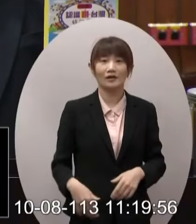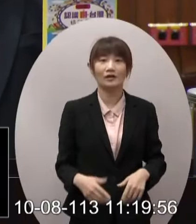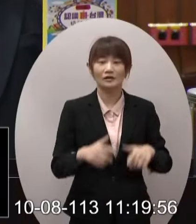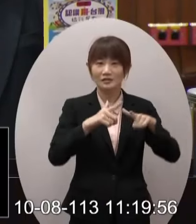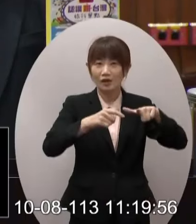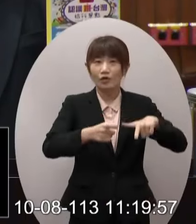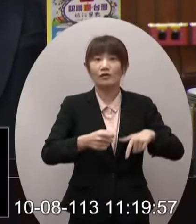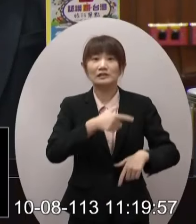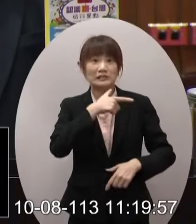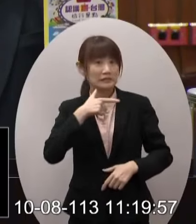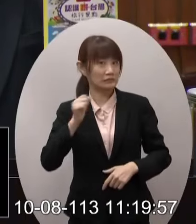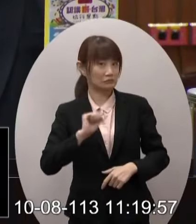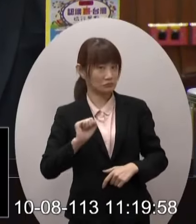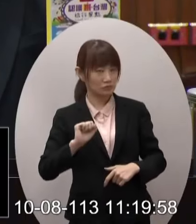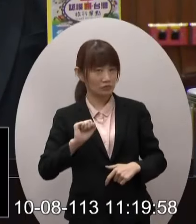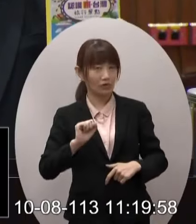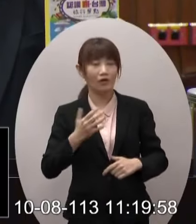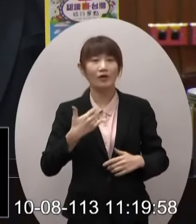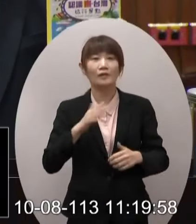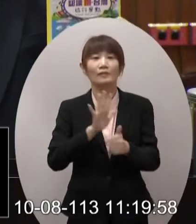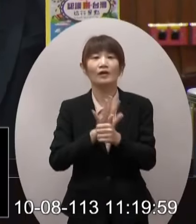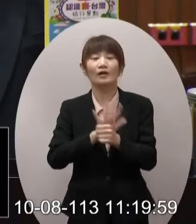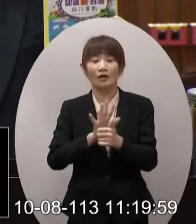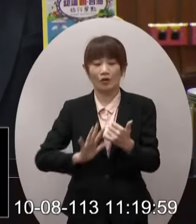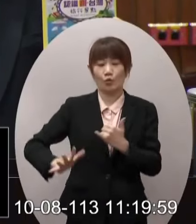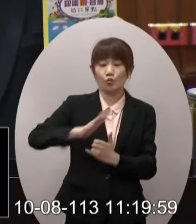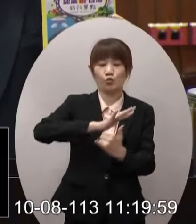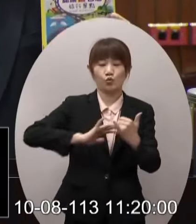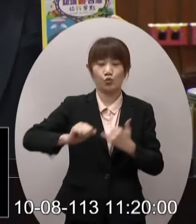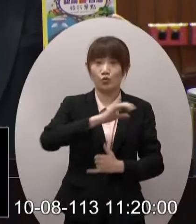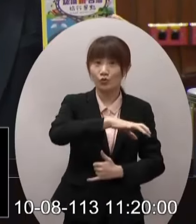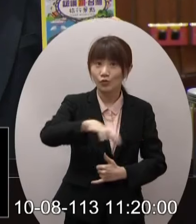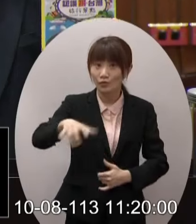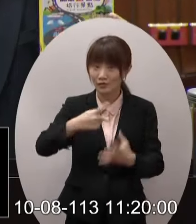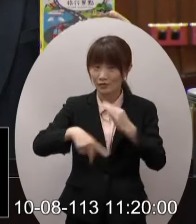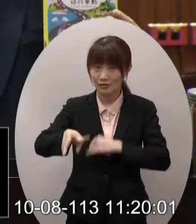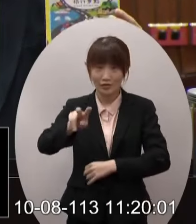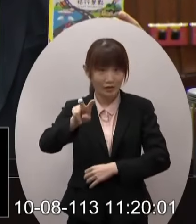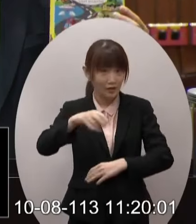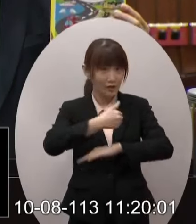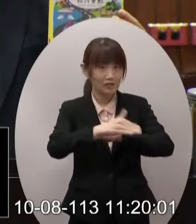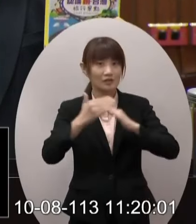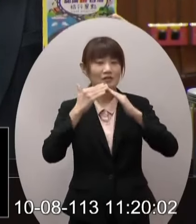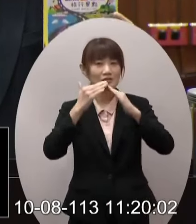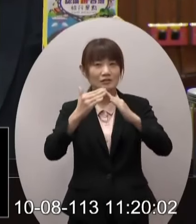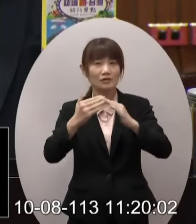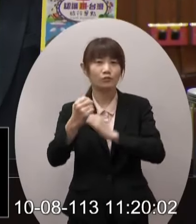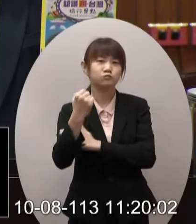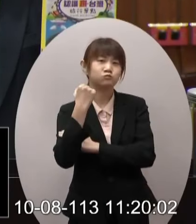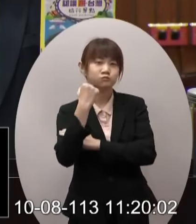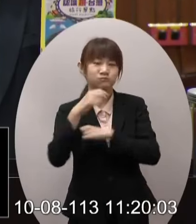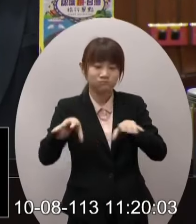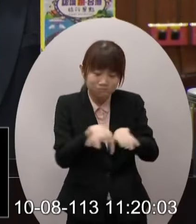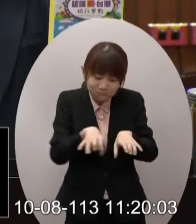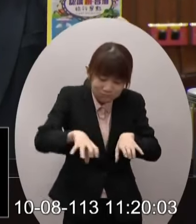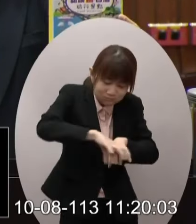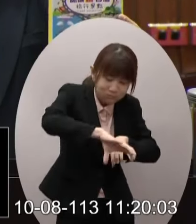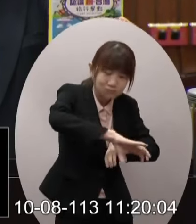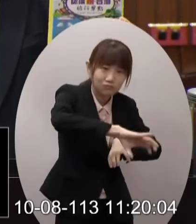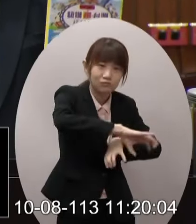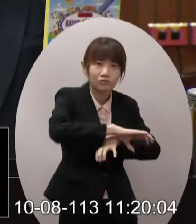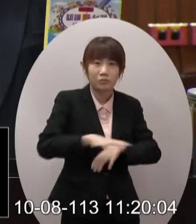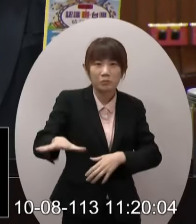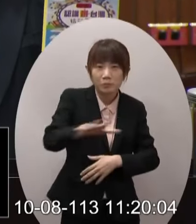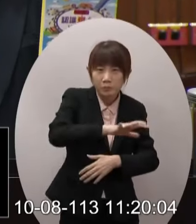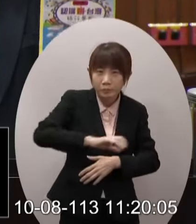神，把我们全国、全台湾22县市拼在一起，拼